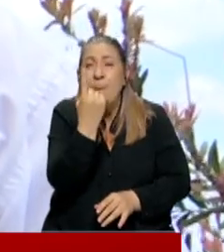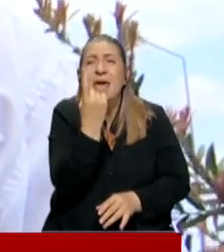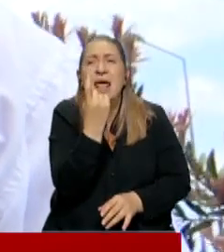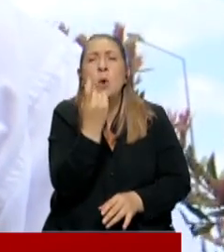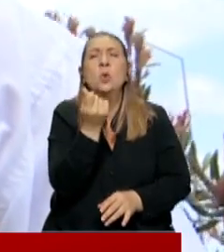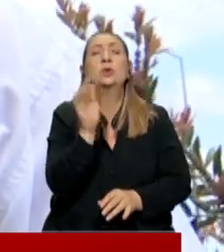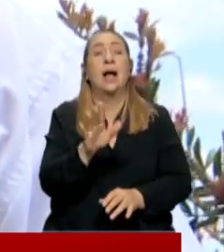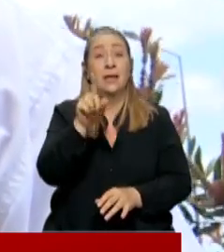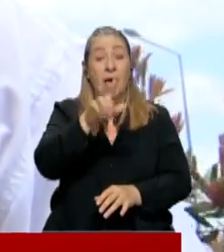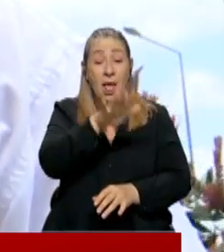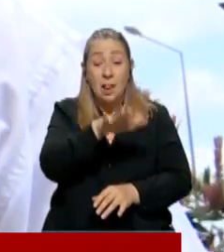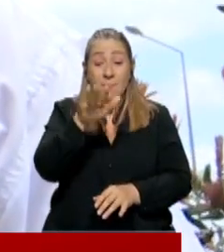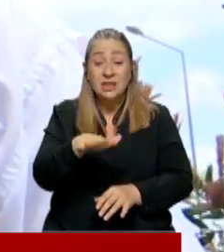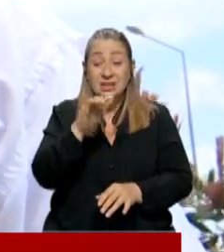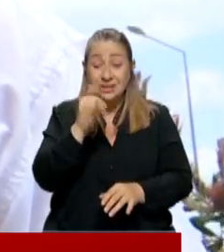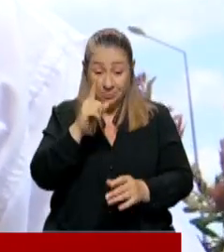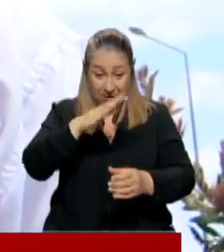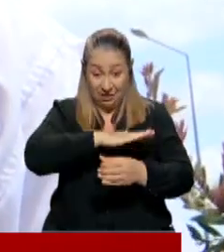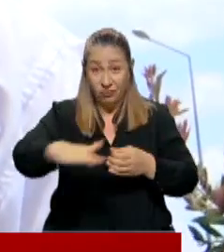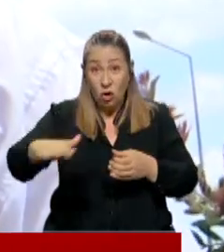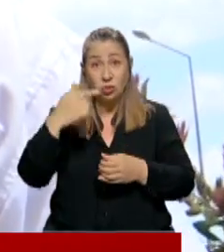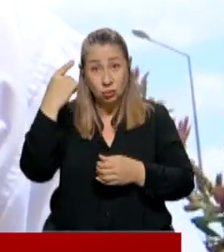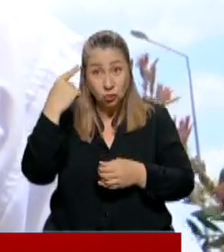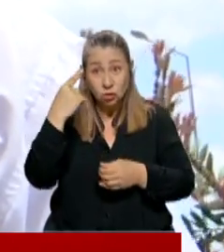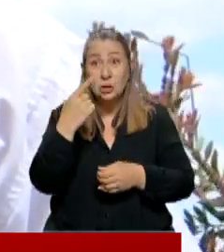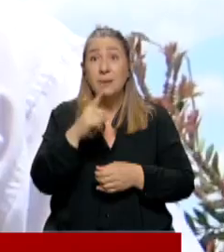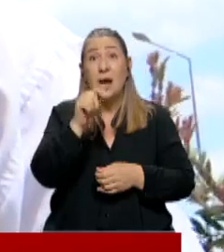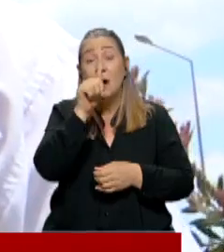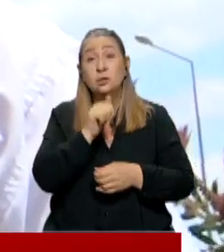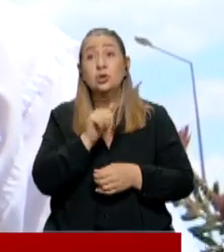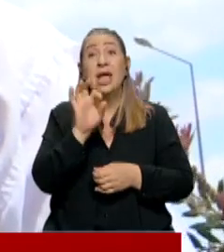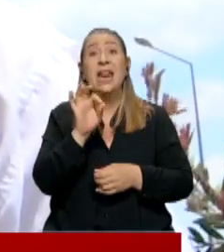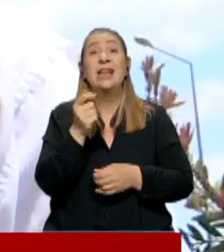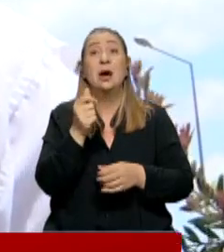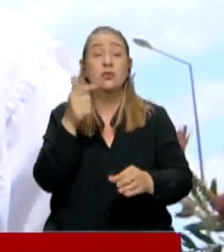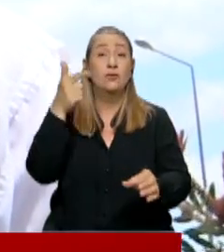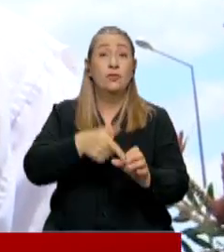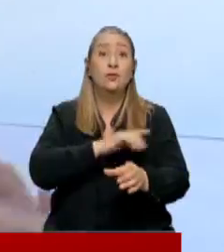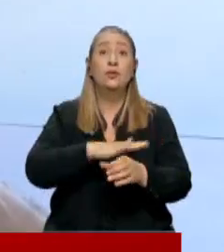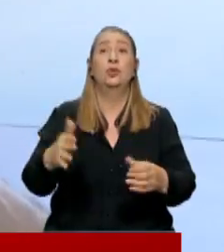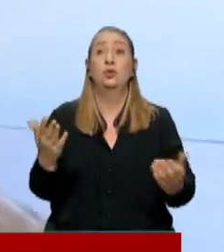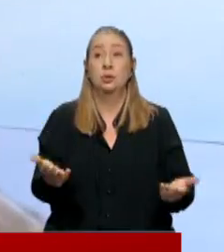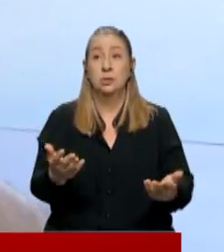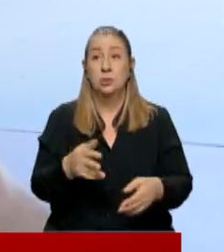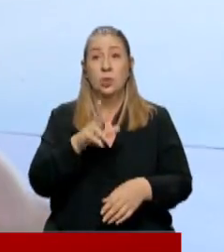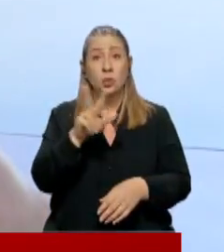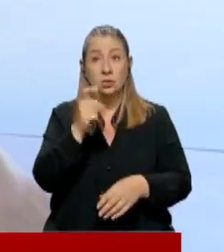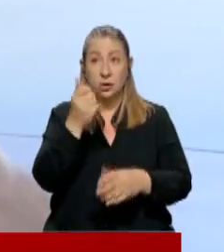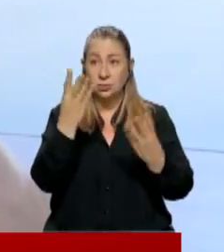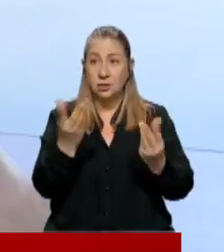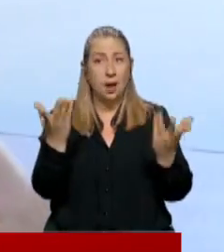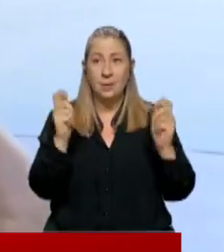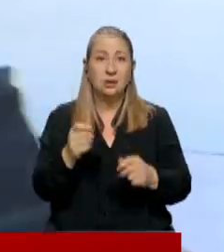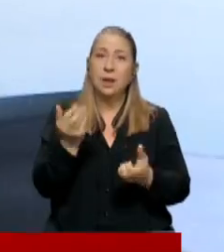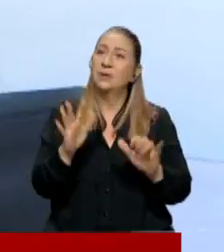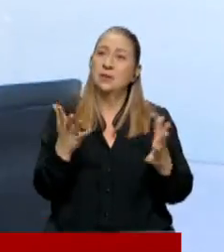kuruş kaldı. 55 litrelik bir aracın deposu 1650 liraya doluyor artık. 30 lira olsaydı ne